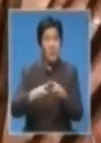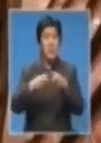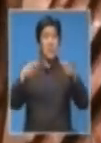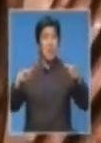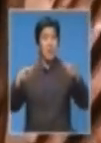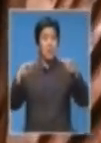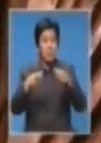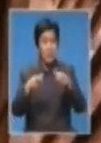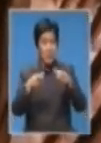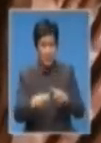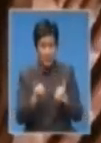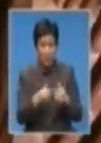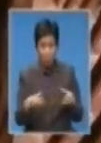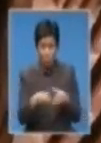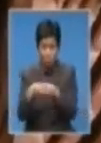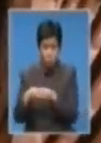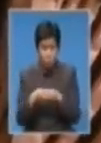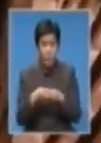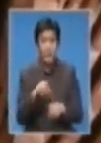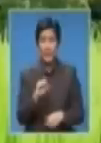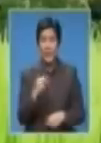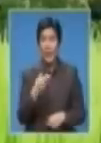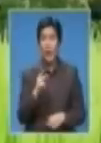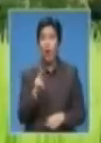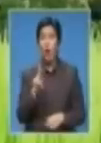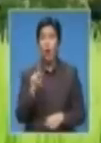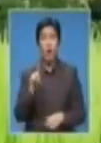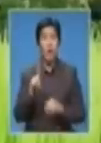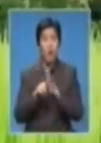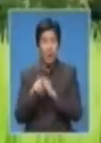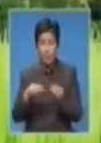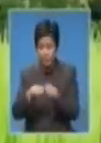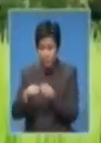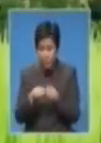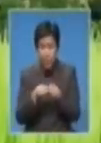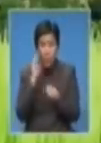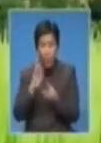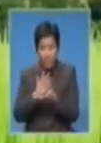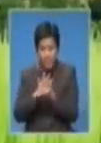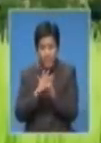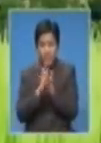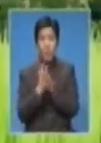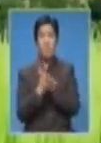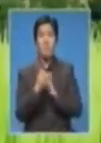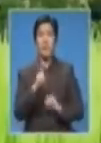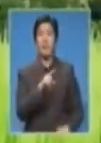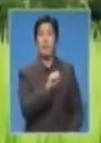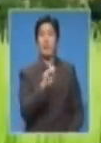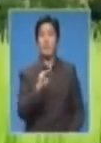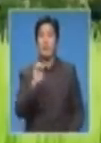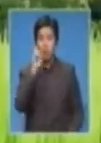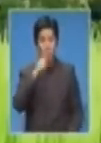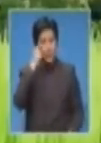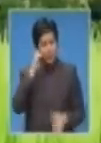มีการพัฒนาจากสากลไปเป็น SME นะเป็นบริษัทเล็กน้อยต่อไปเป็นเท่าแก่ใหม่ทำนองเนี้ยนะมันต้องคิดในภาพรวมต่อเนื่